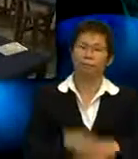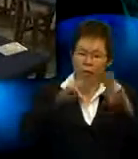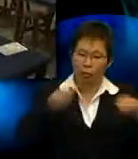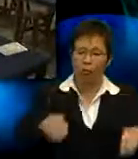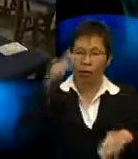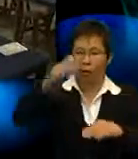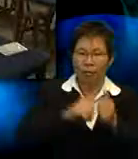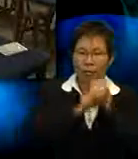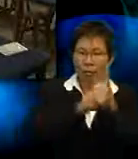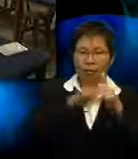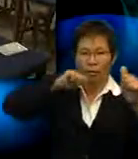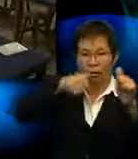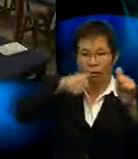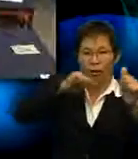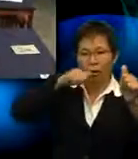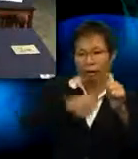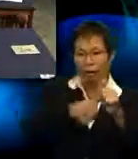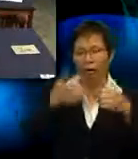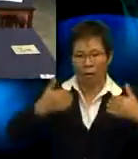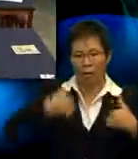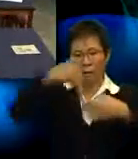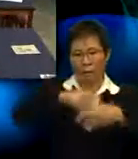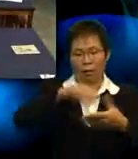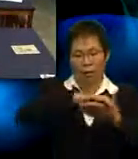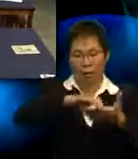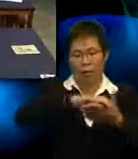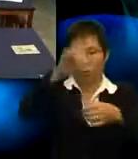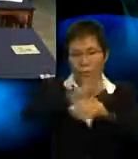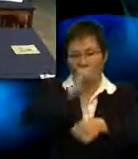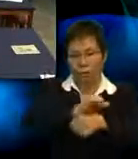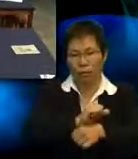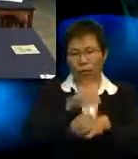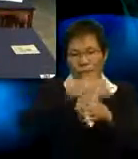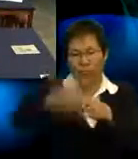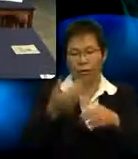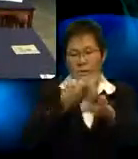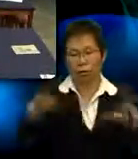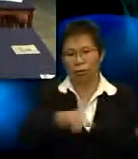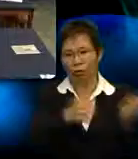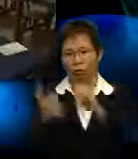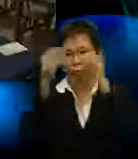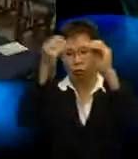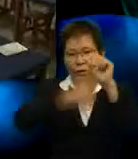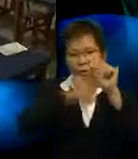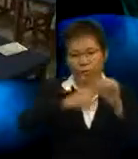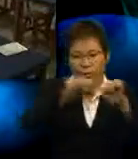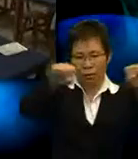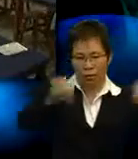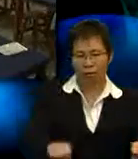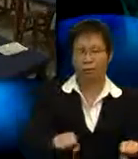mengikut arahan-arahan yang terdapat pada kad tugasan yang telah disediakan di setiap stesen.